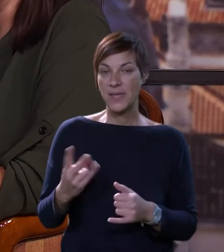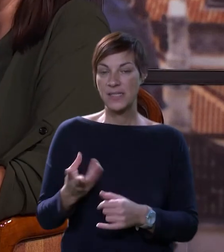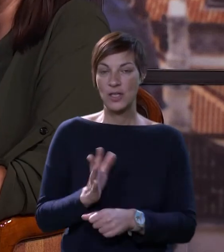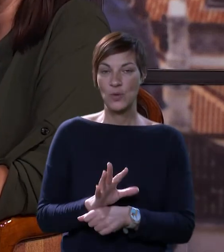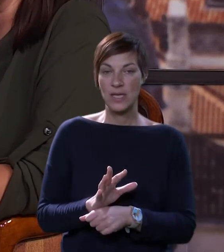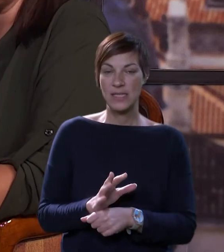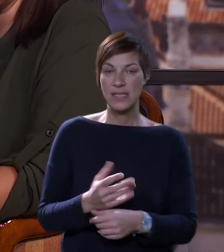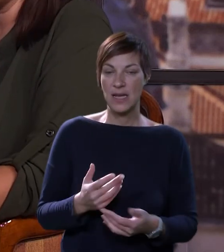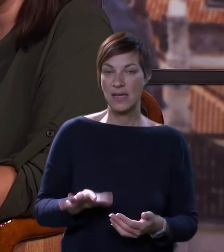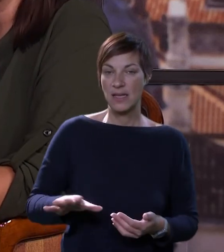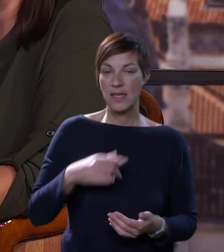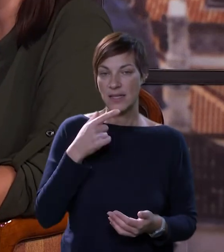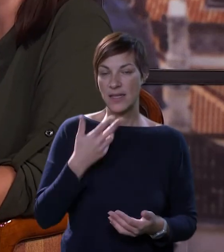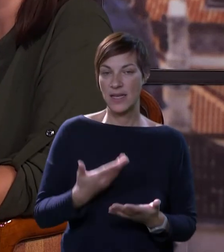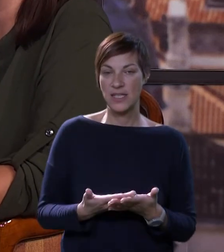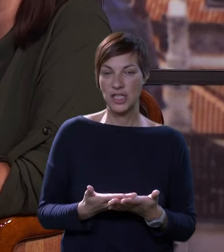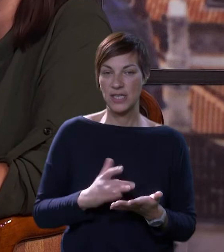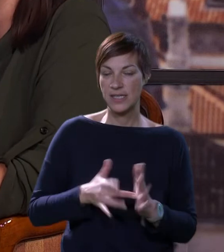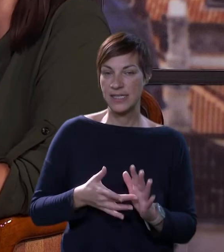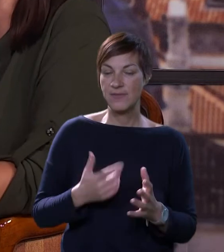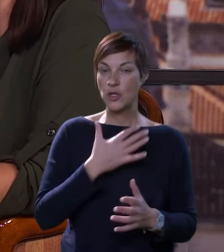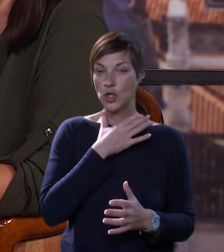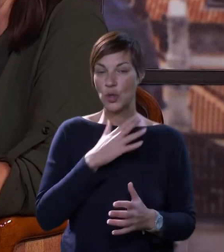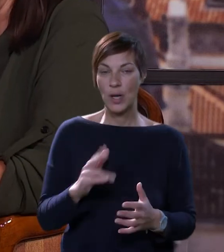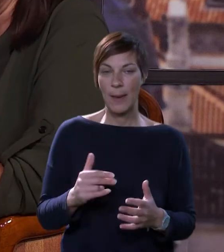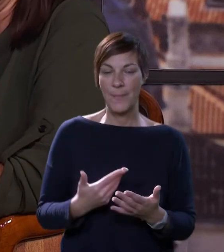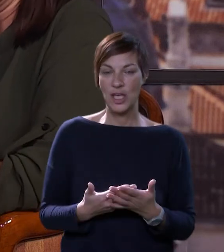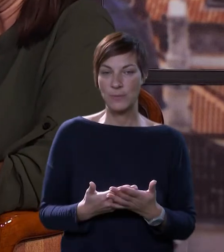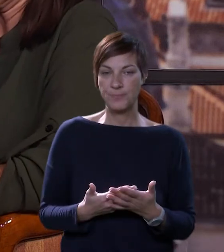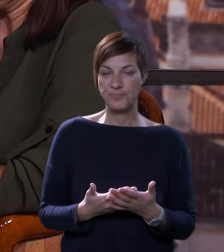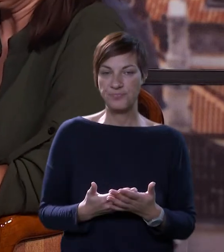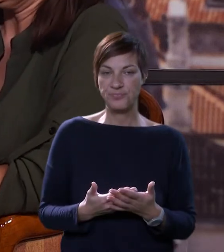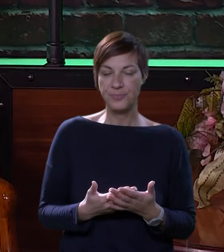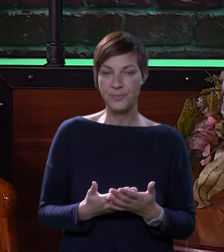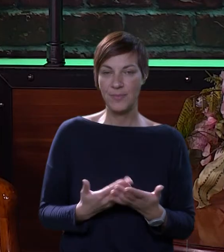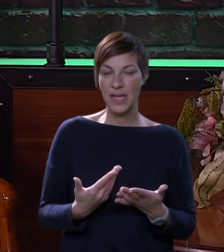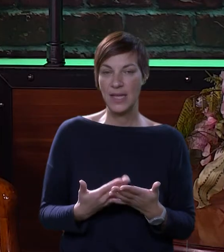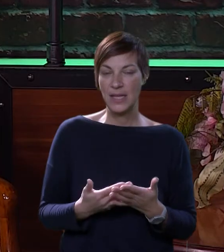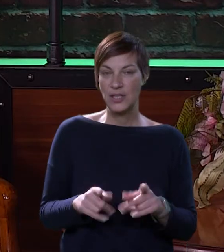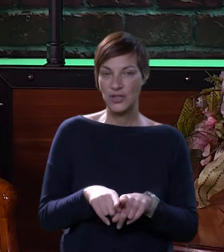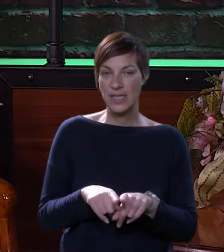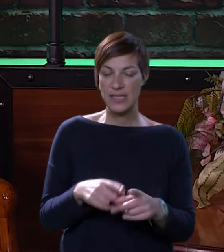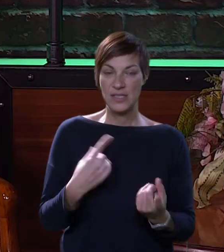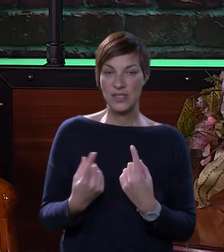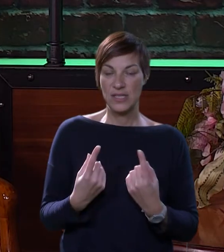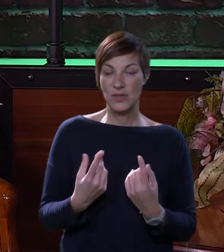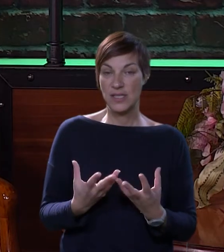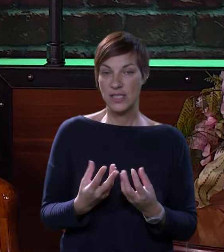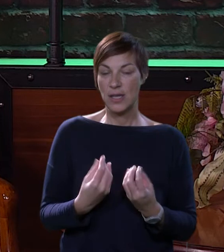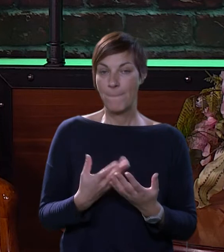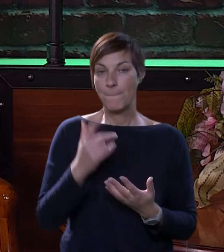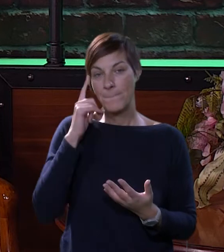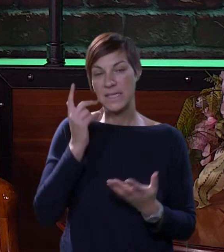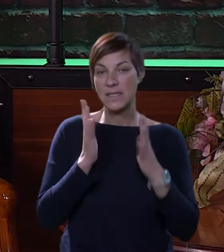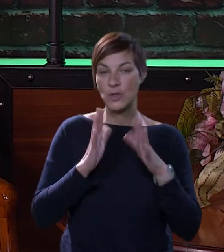s druge strane dijete reče, ne znam, svi u školi imaju. Da. Pa to je česta isto situacija, čak mislim da